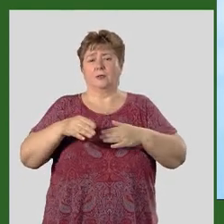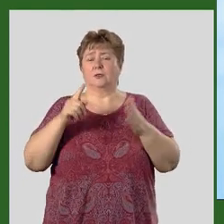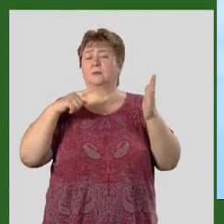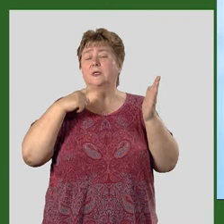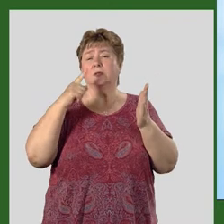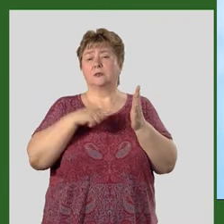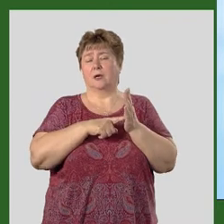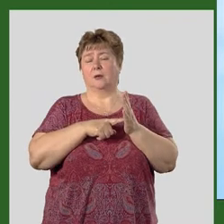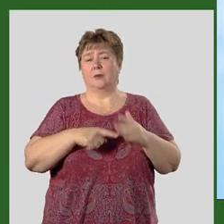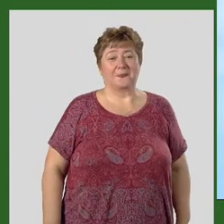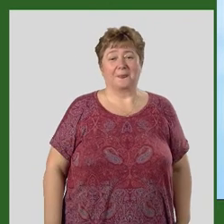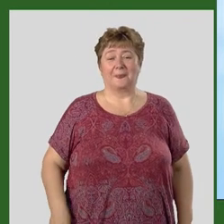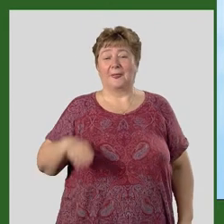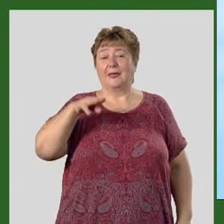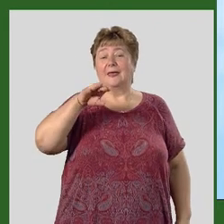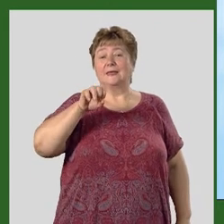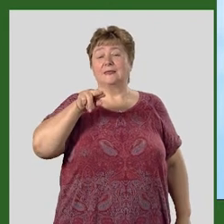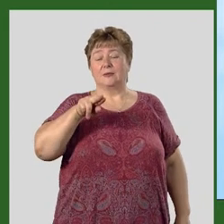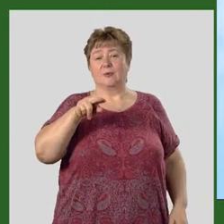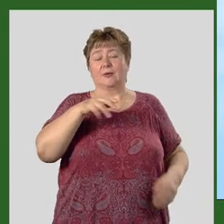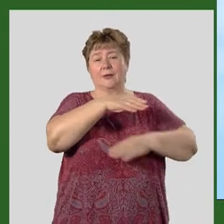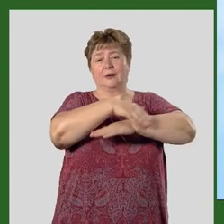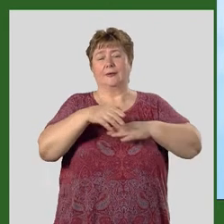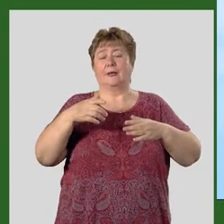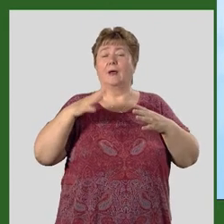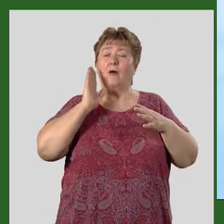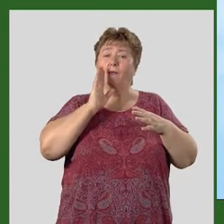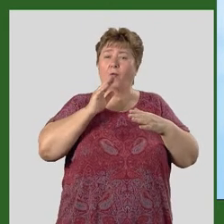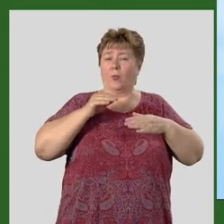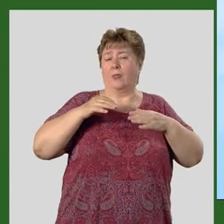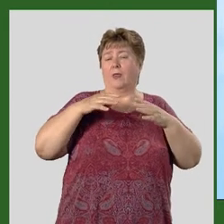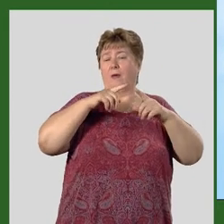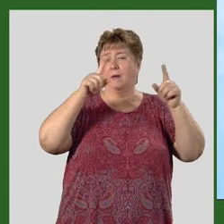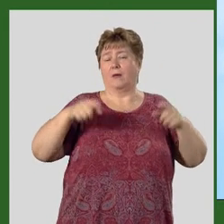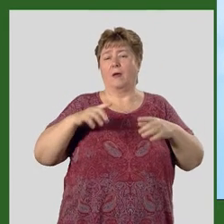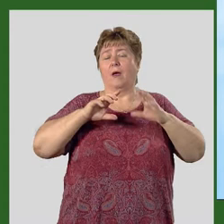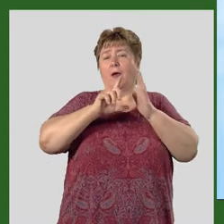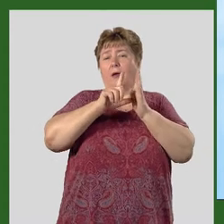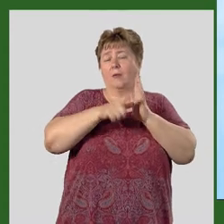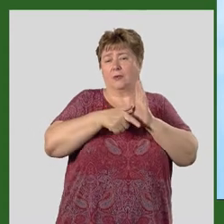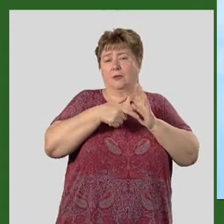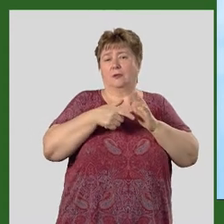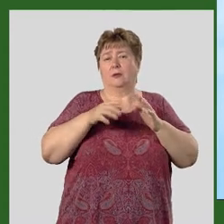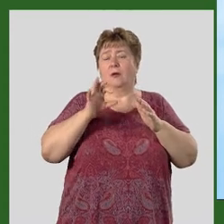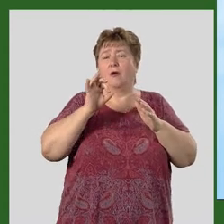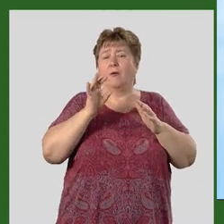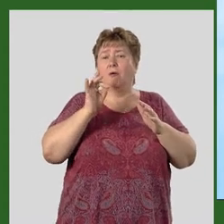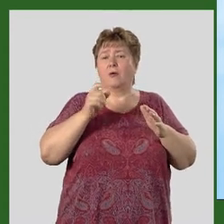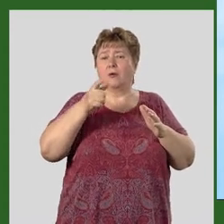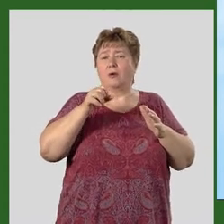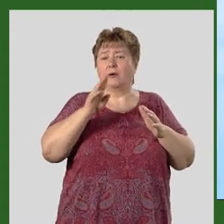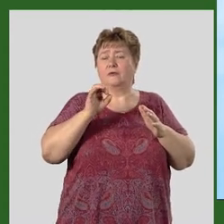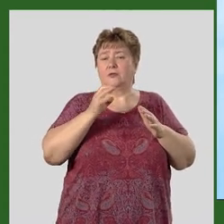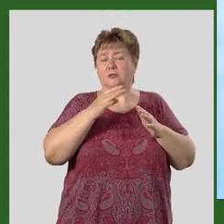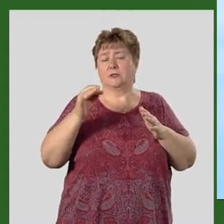знаками. Типы границ. Гидрографические, геометрические, орографические.